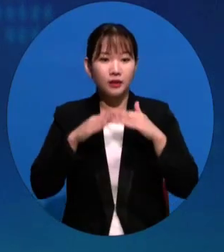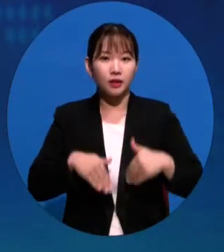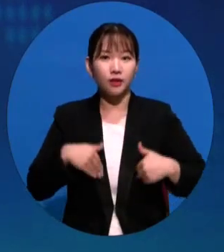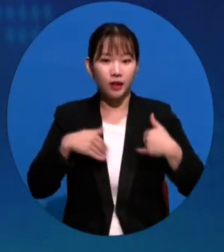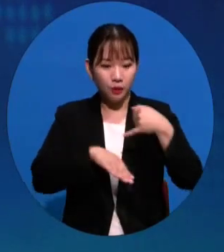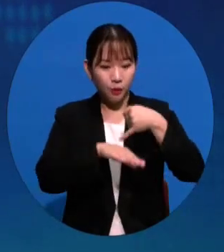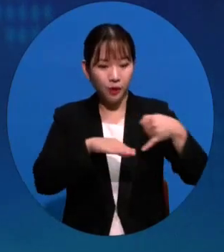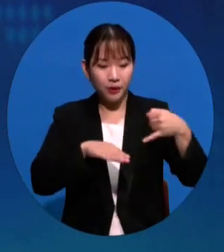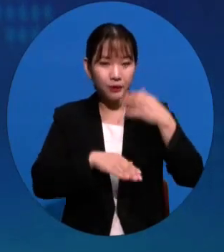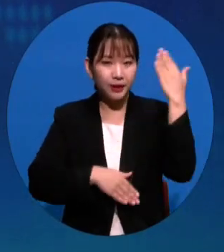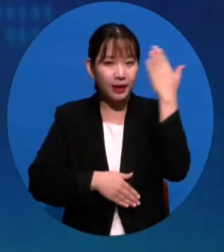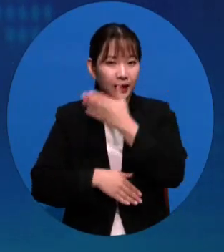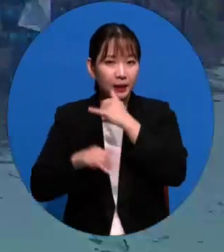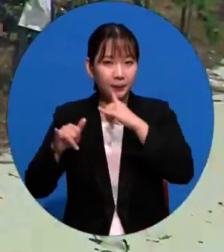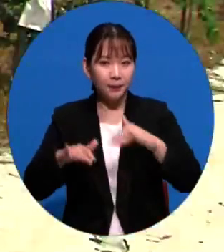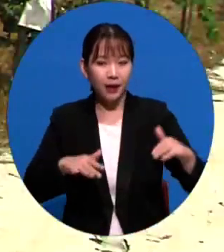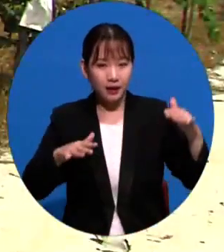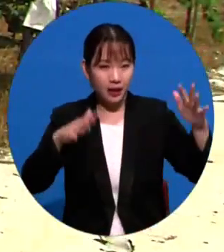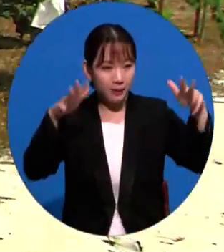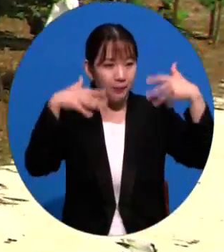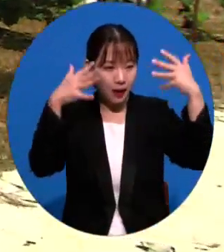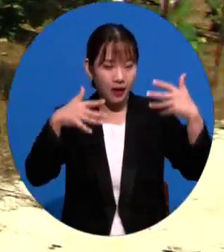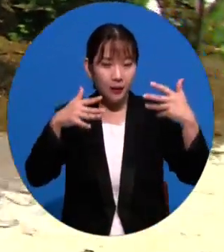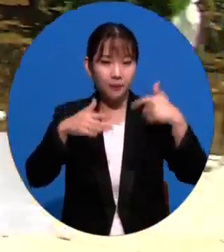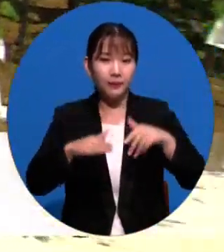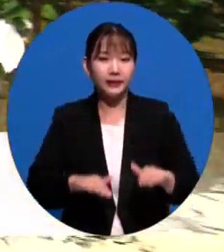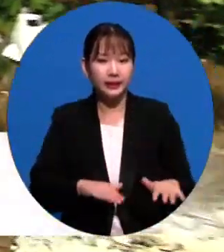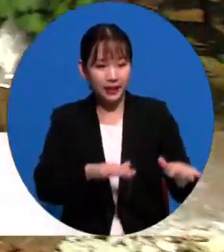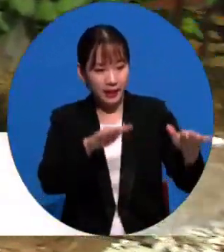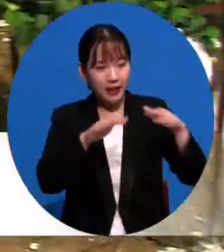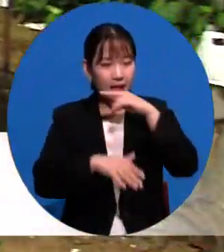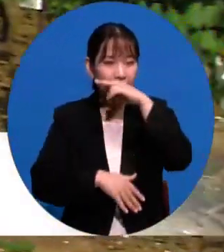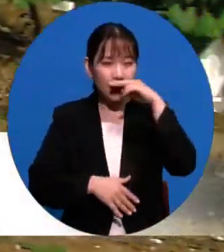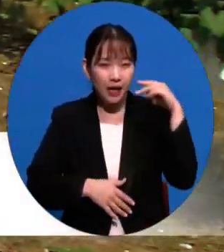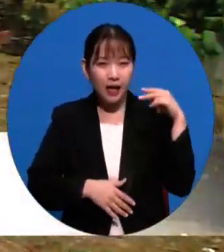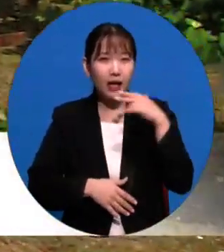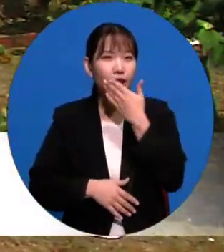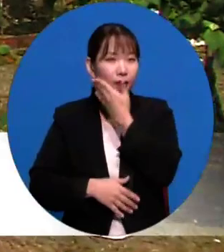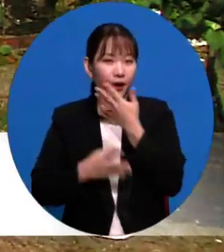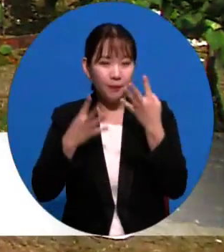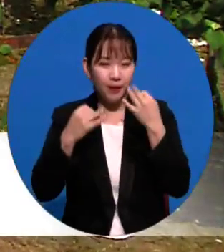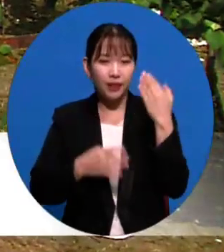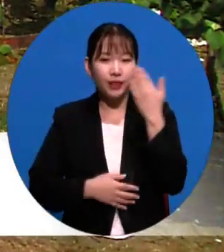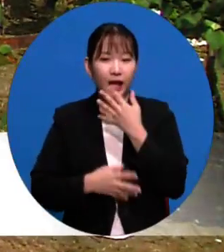전라남도는 완도 청정바다 해풍을 맞고 자라 향과 미네랄이 풍부하고